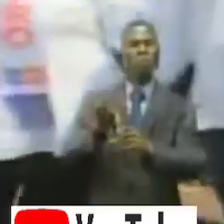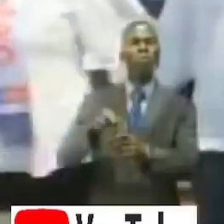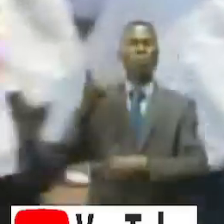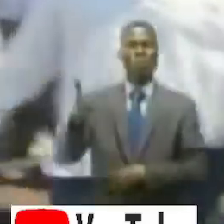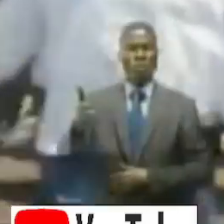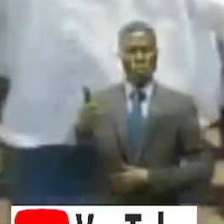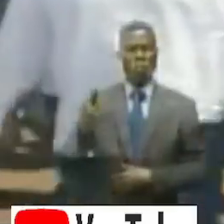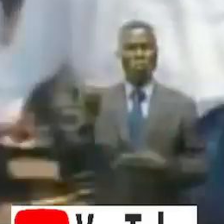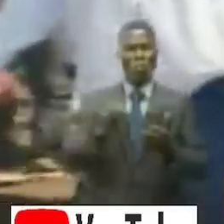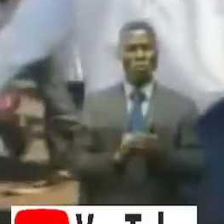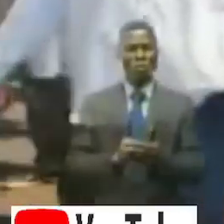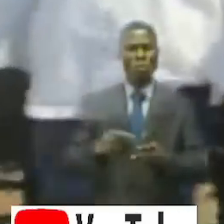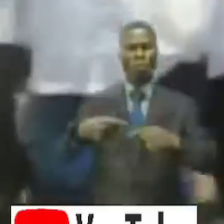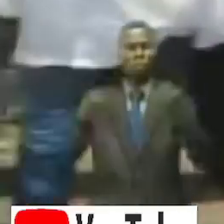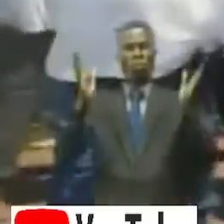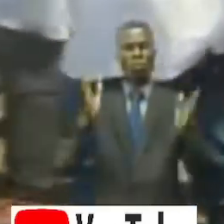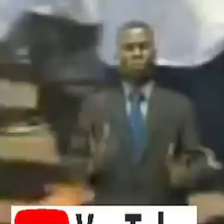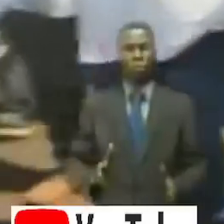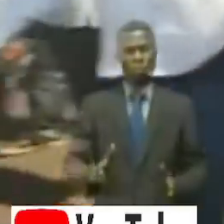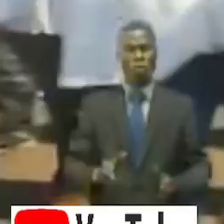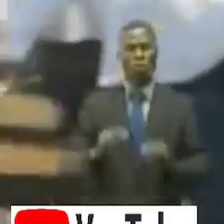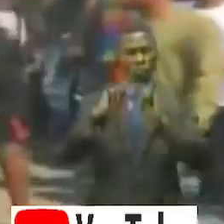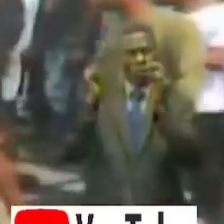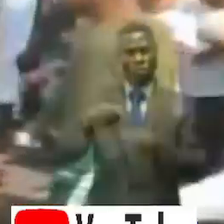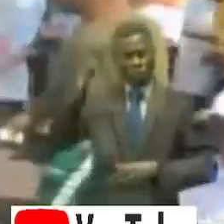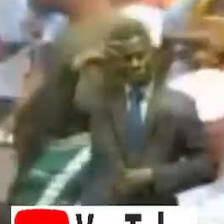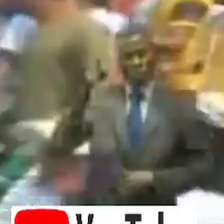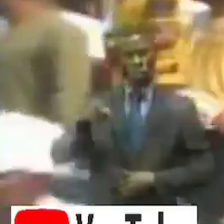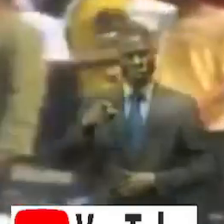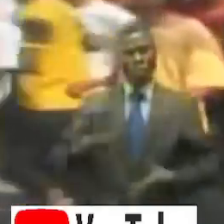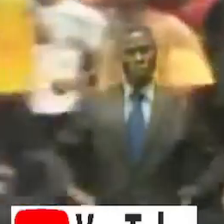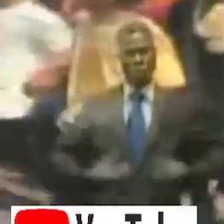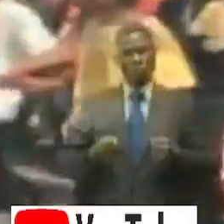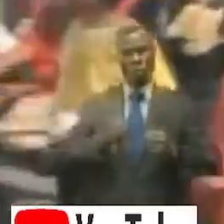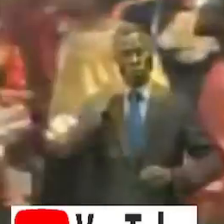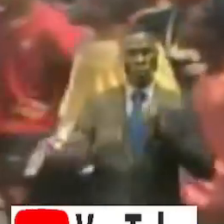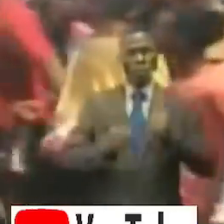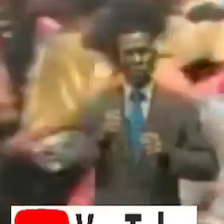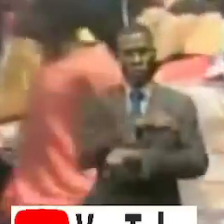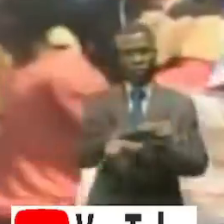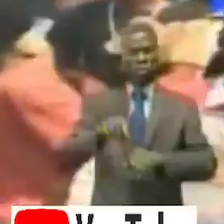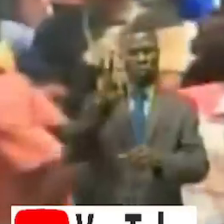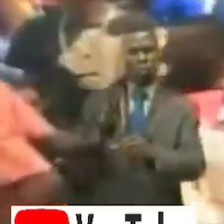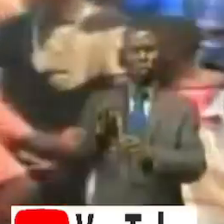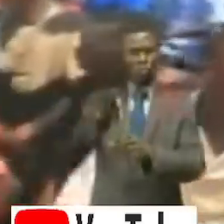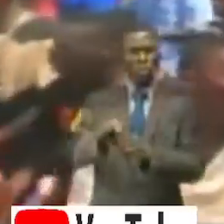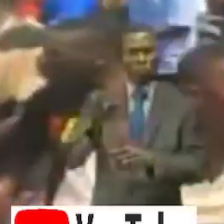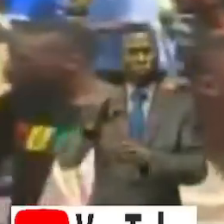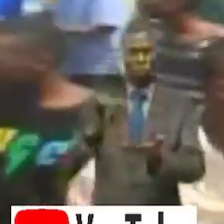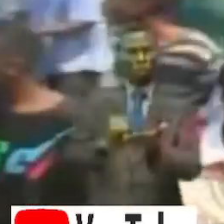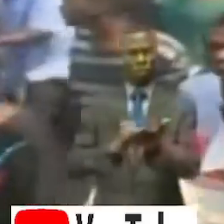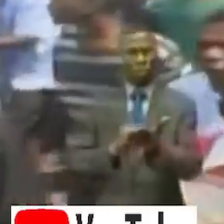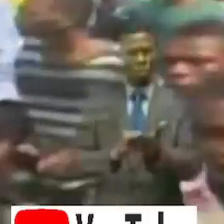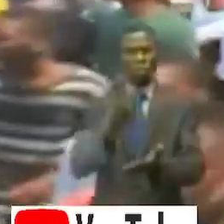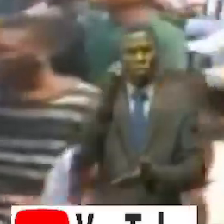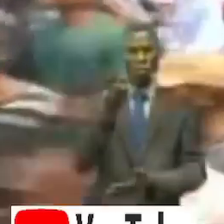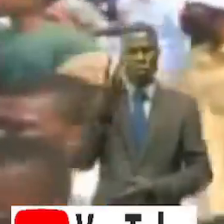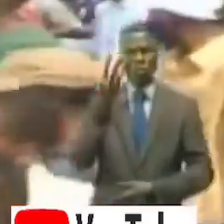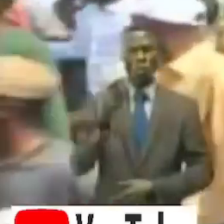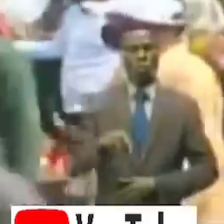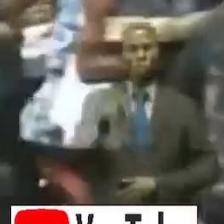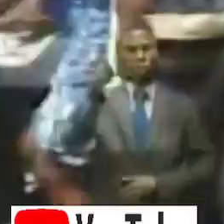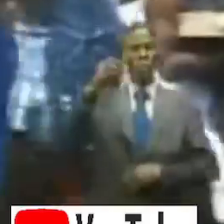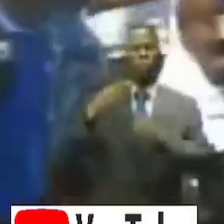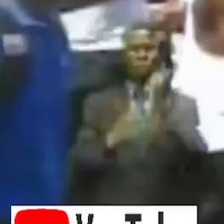en outre, l'opposition républicaine a salué les prouesses de la CENI qui a enrôlé plus de 43 millions